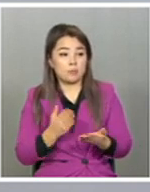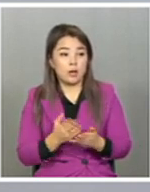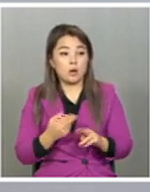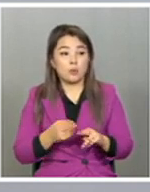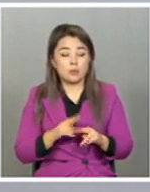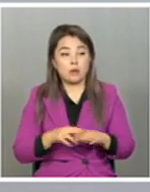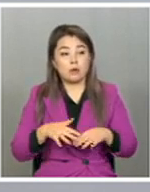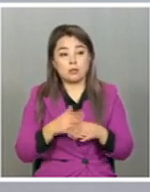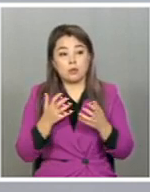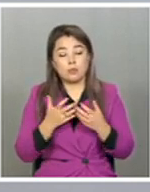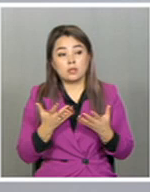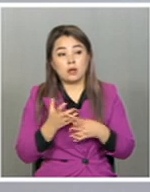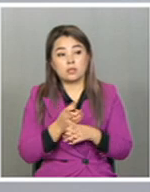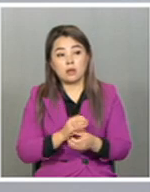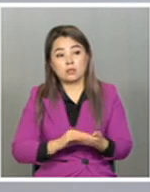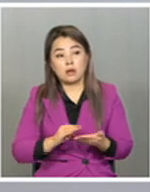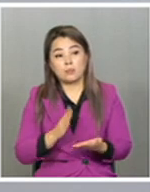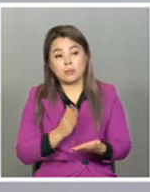бұл өрнекті қалай ықшамдаймыз?